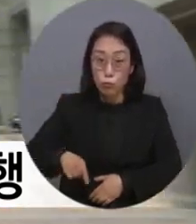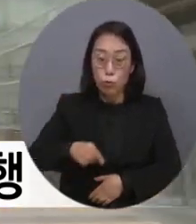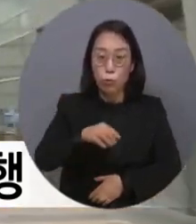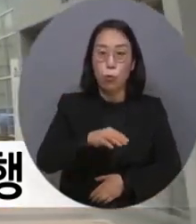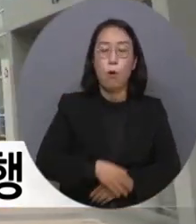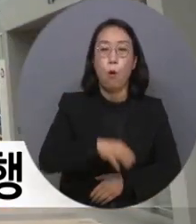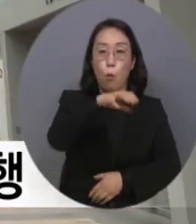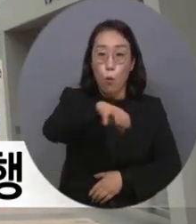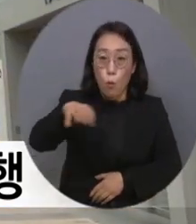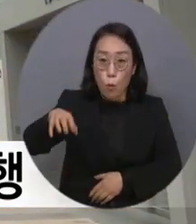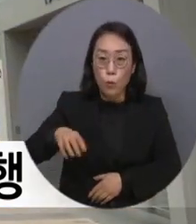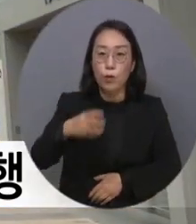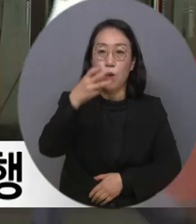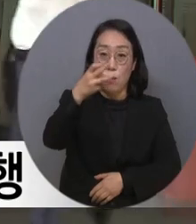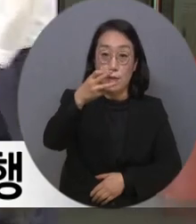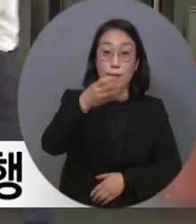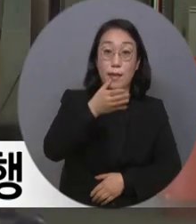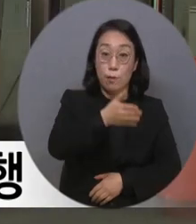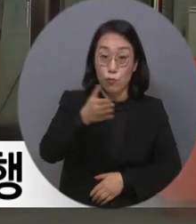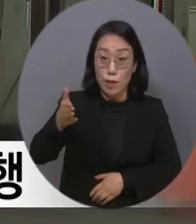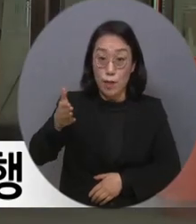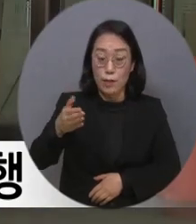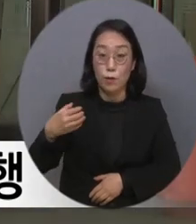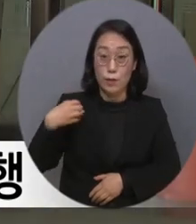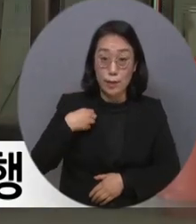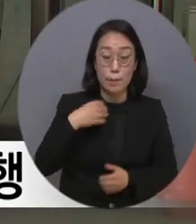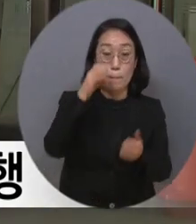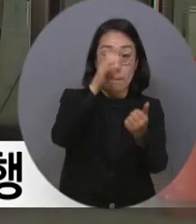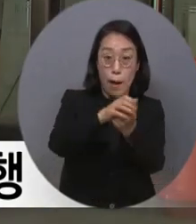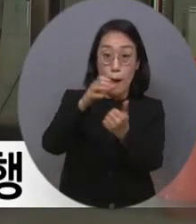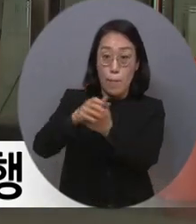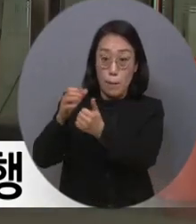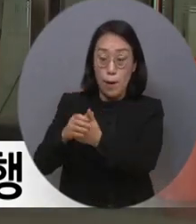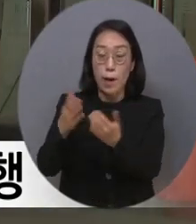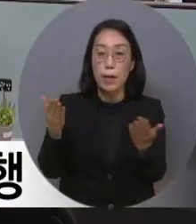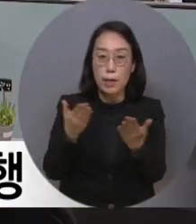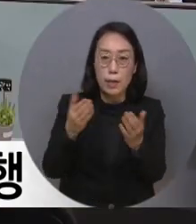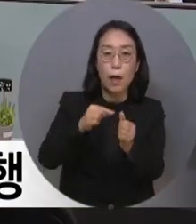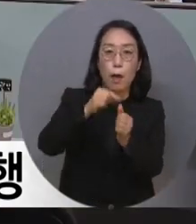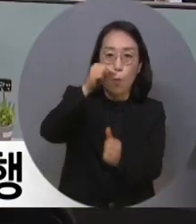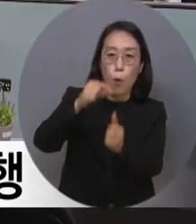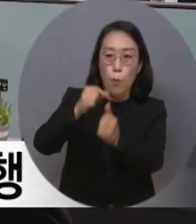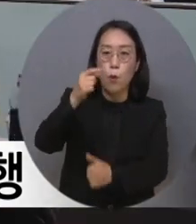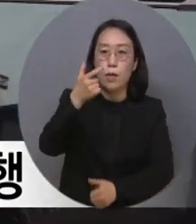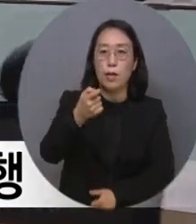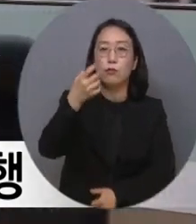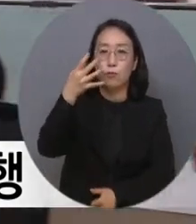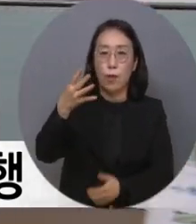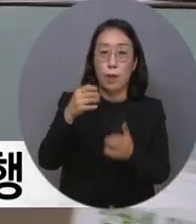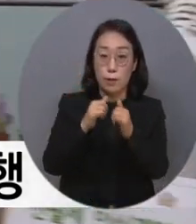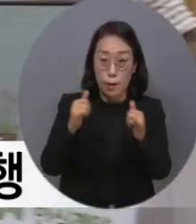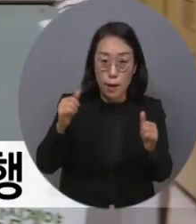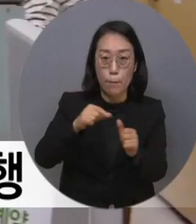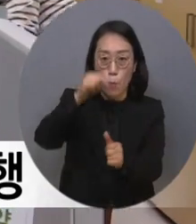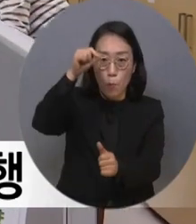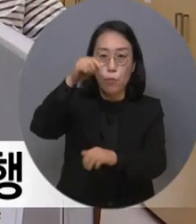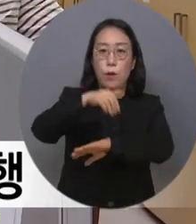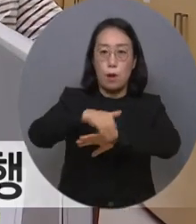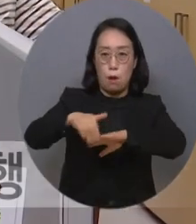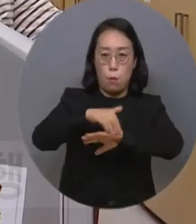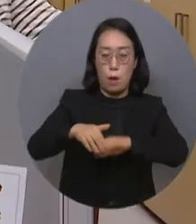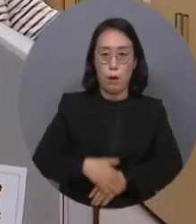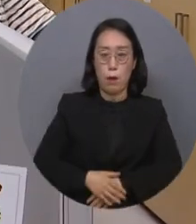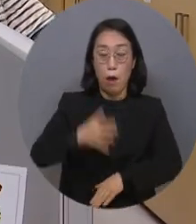13개 분야에 걸쳐 다양한 직급으로 중증장이 국가공무원 예순 4명을 선발한다는 계획입니다